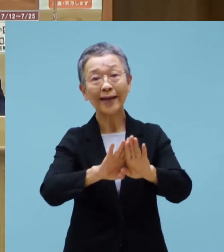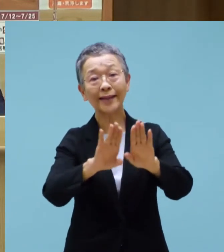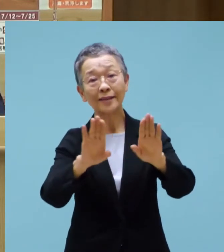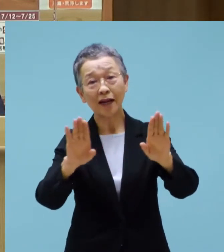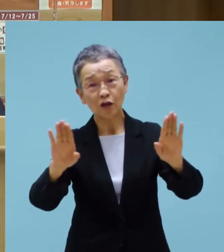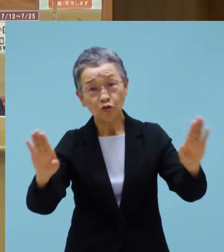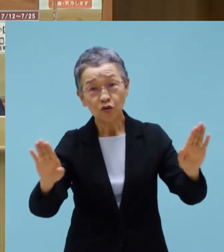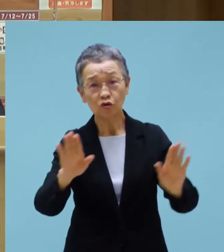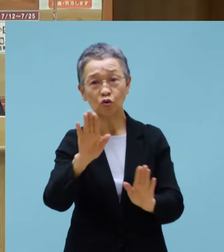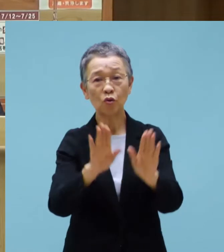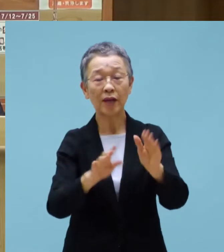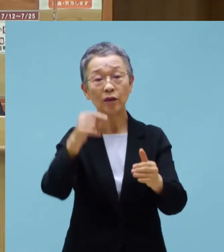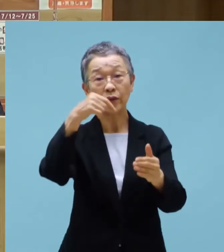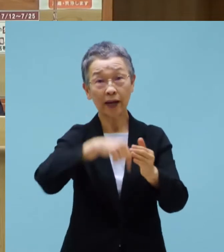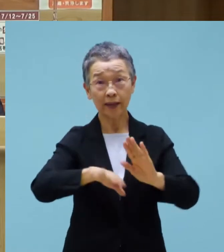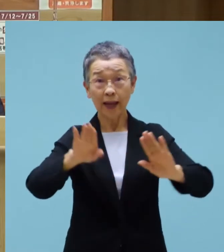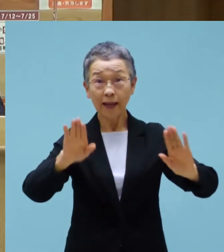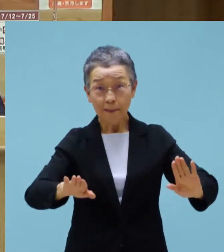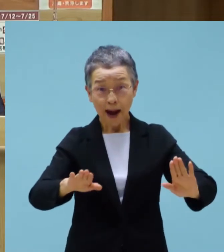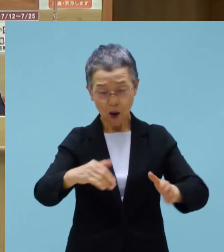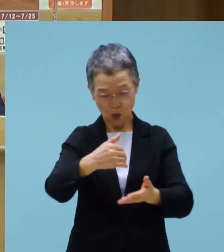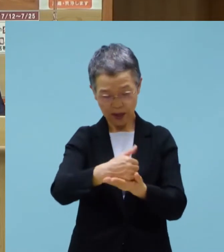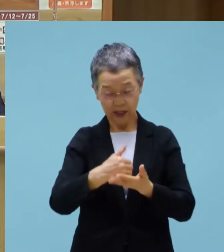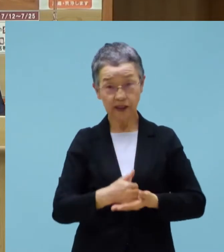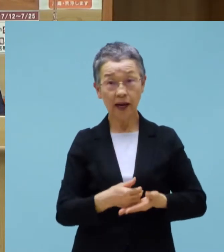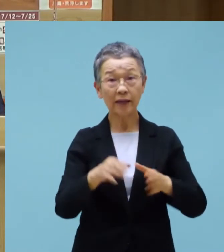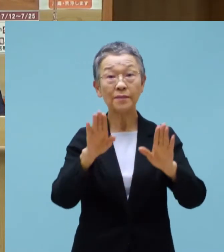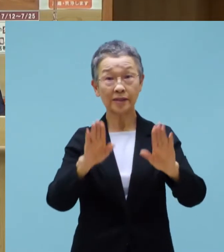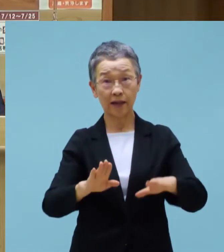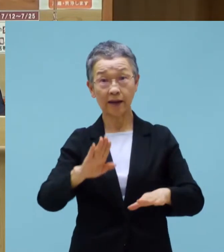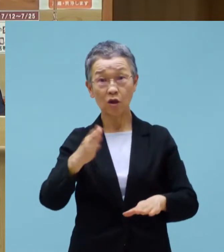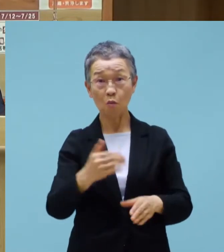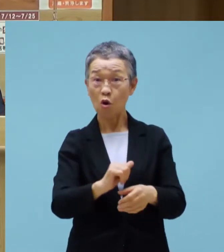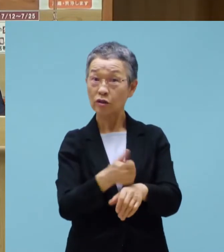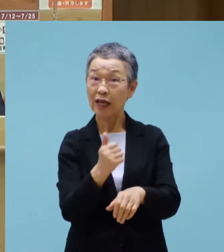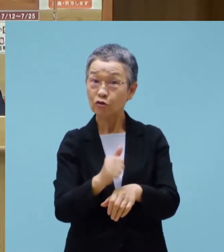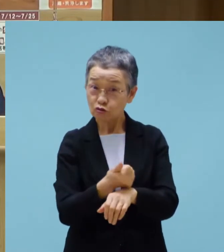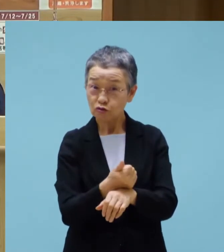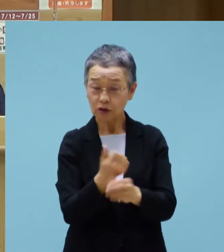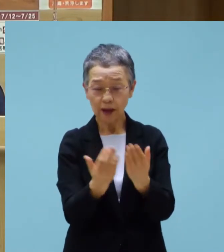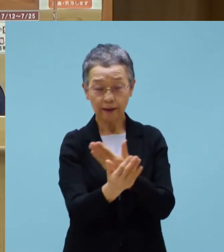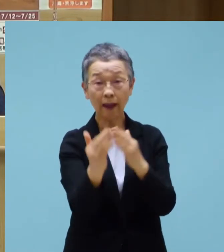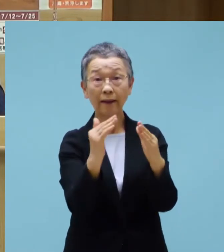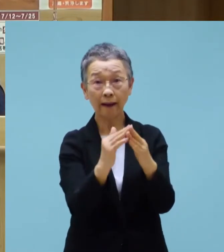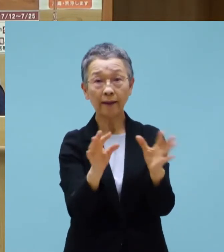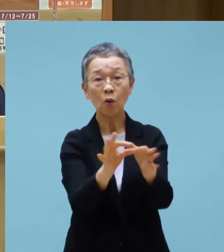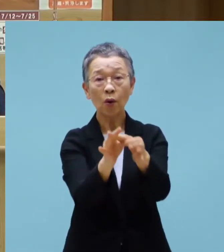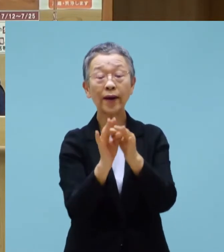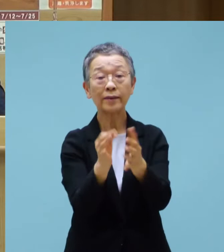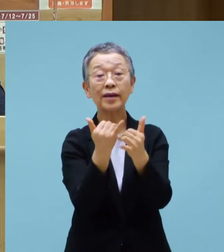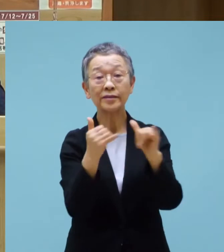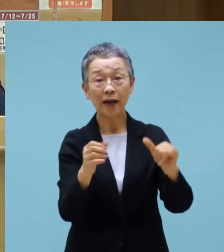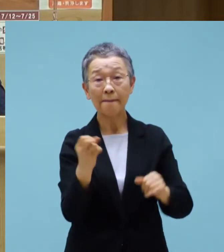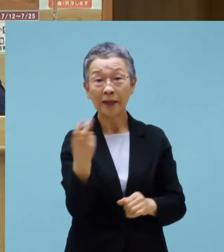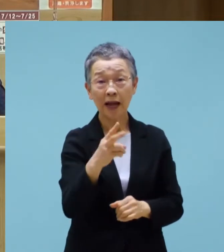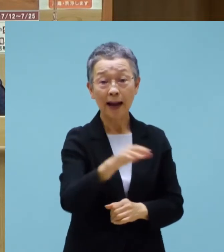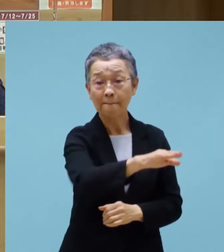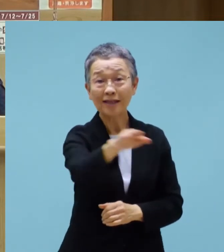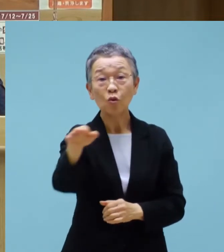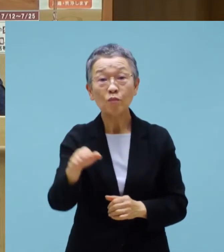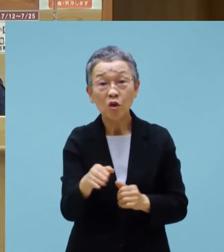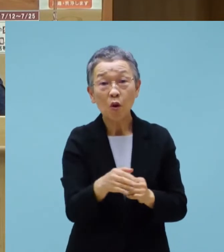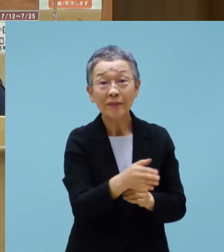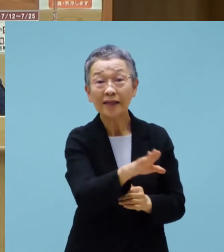今お話がありましたけども、まあ、この選手や大会の関係者やマスコミの方というか、まあ、いろんな方が